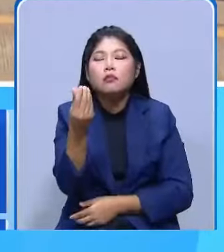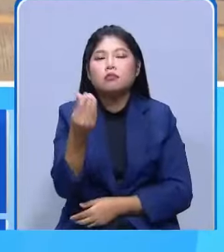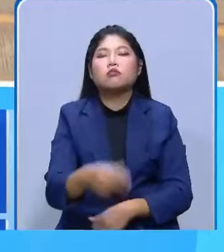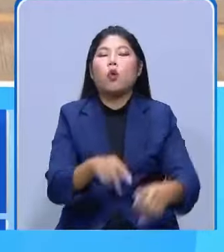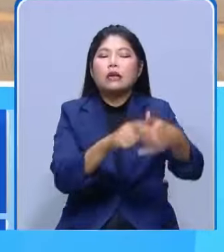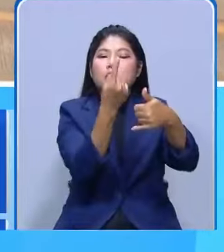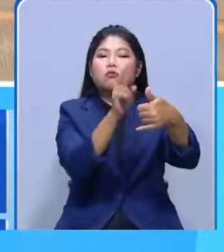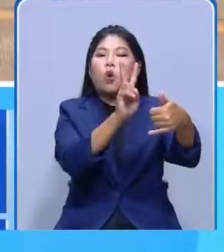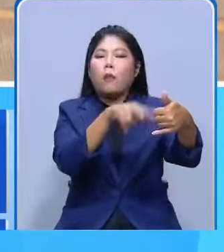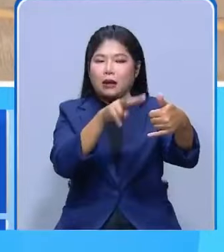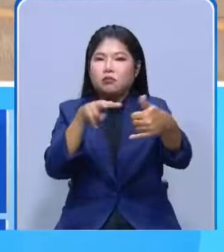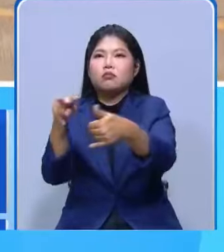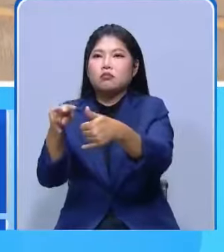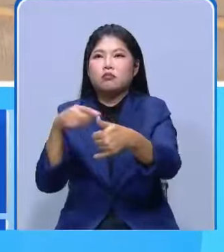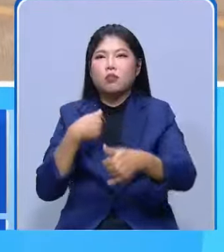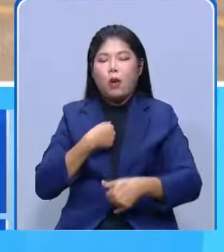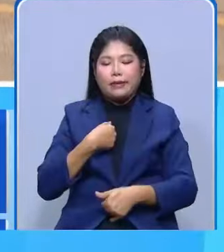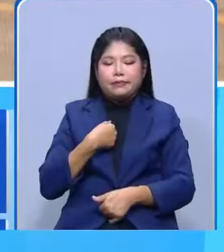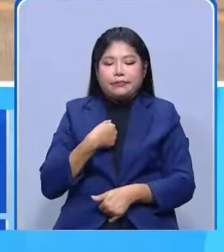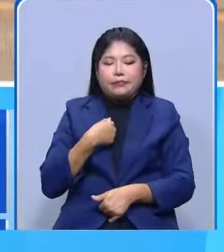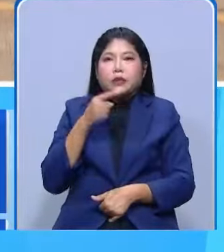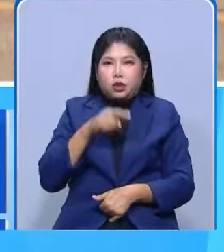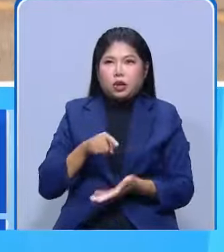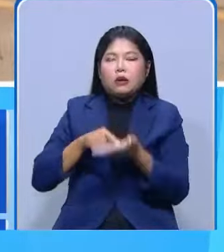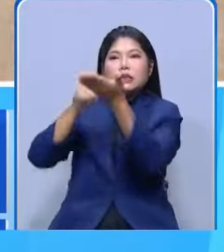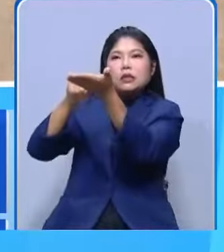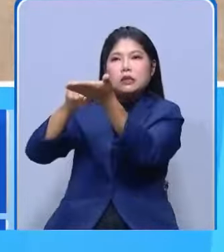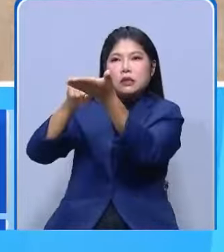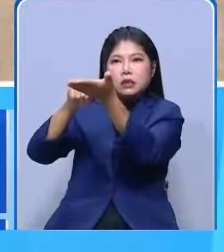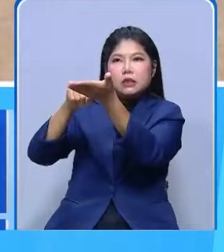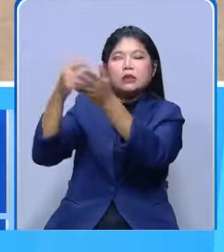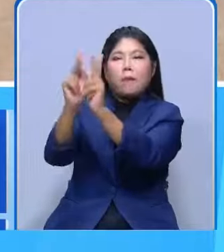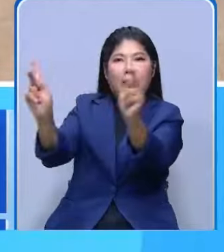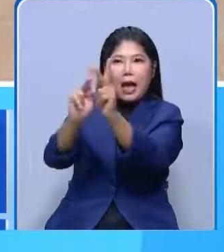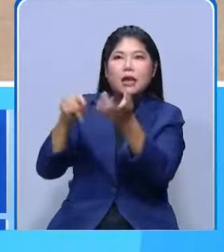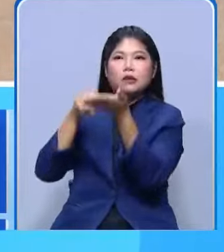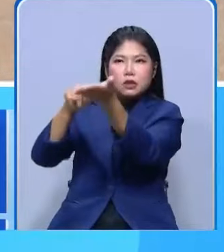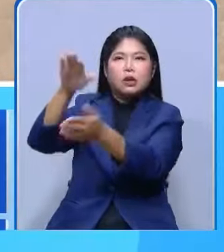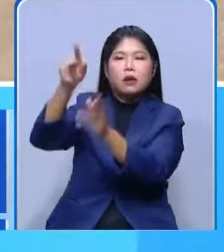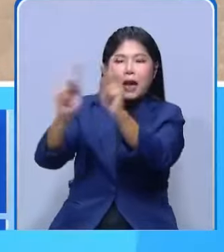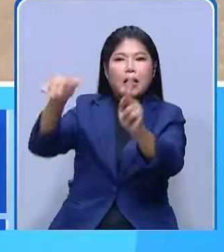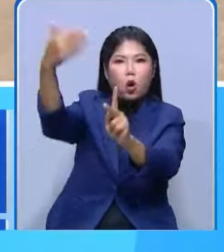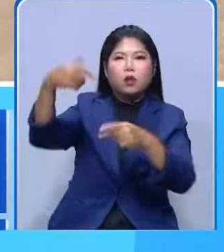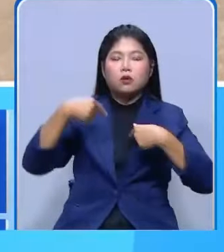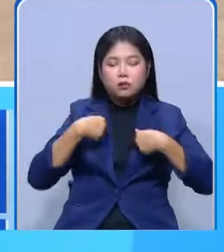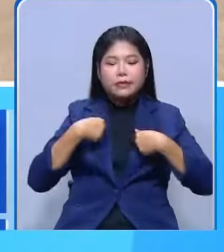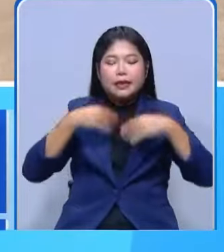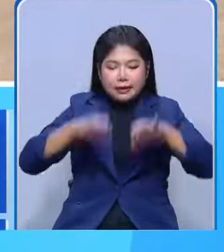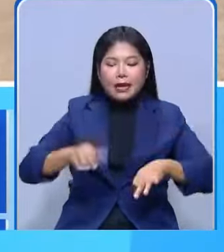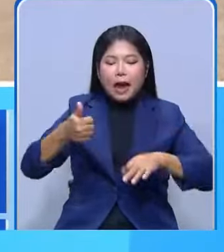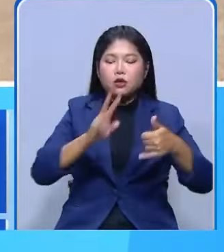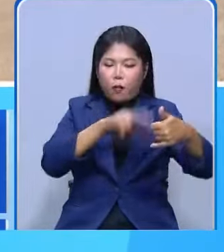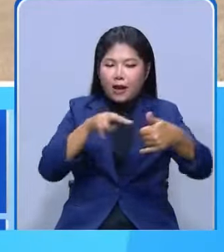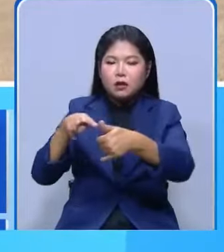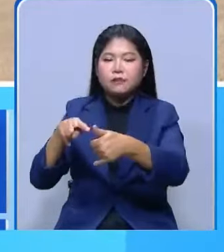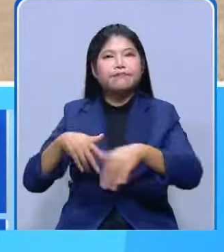าทจากบอบริหารที่อยู่ต่างประเทศทำใหชาบ้านไม่พอใจเพระบ